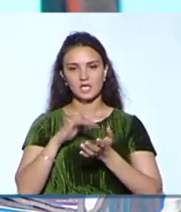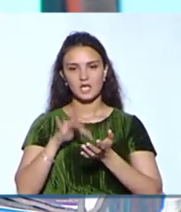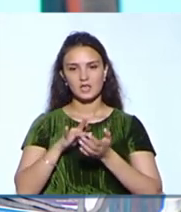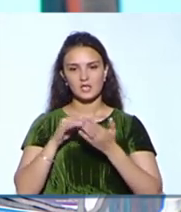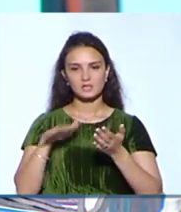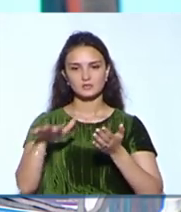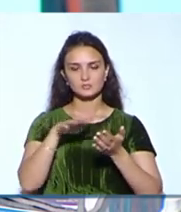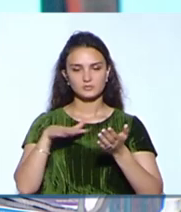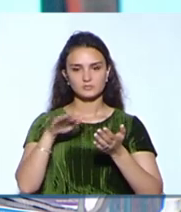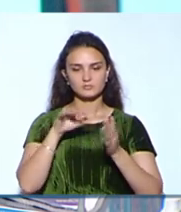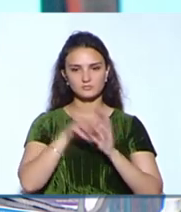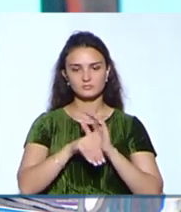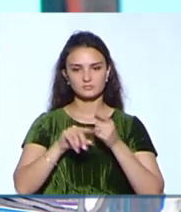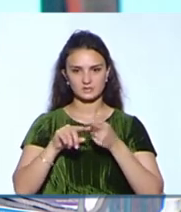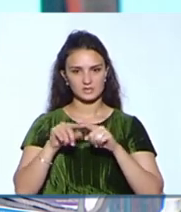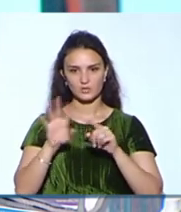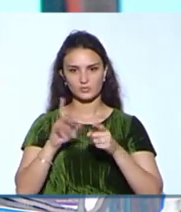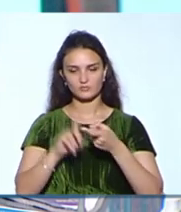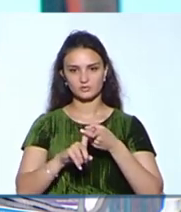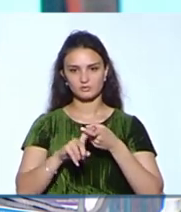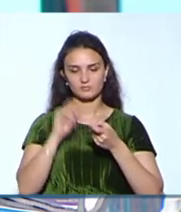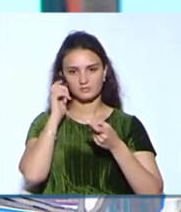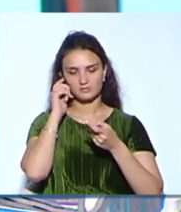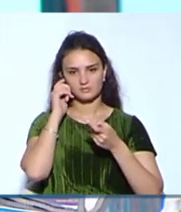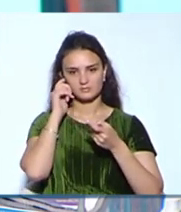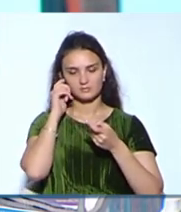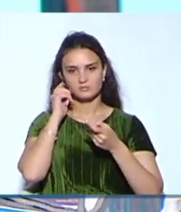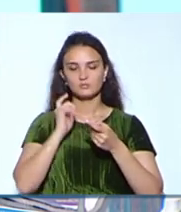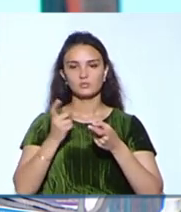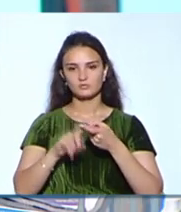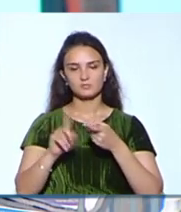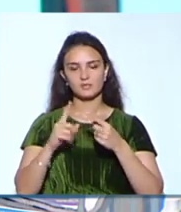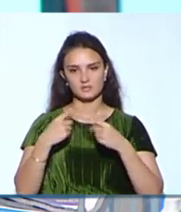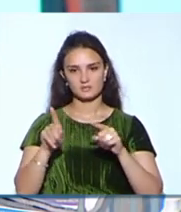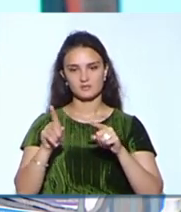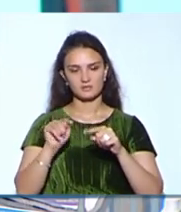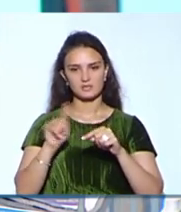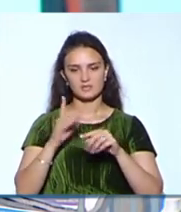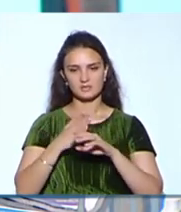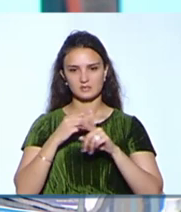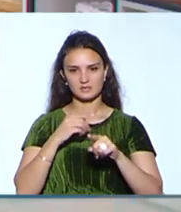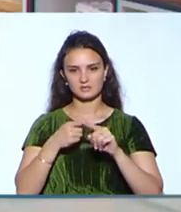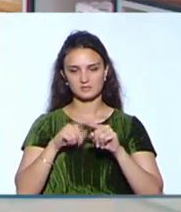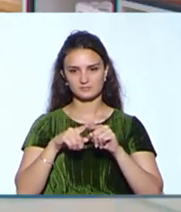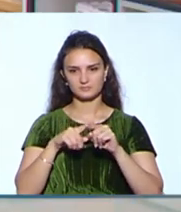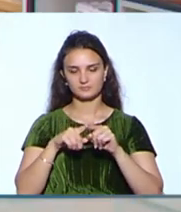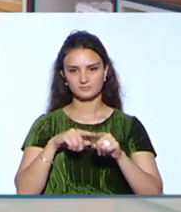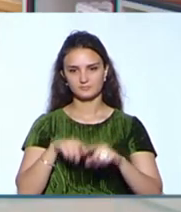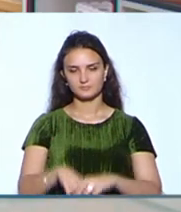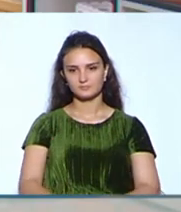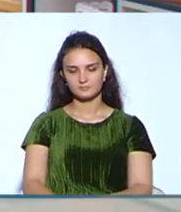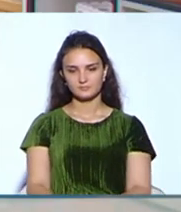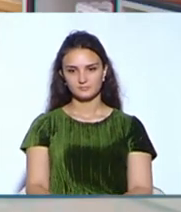იმ სივრცეს, რომელშიც არის, ეს არ უკავშირდება, მაგრამ უკავშირდება რაღაცა სხვას. აი რა არის მაშინ ეს? იცით,